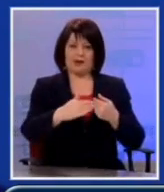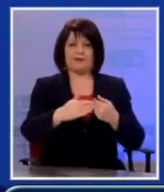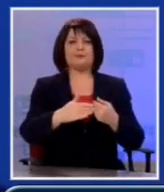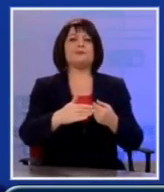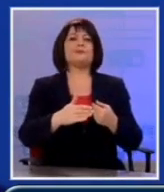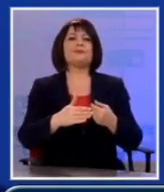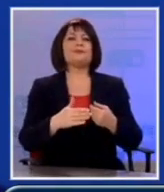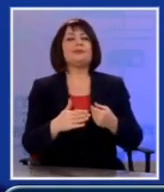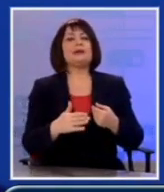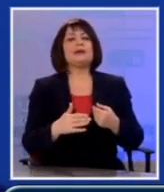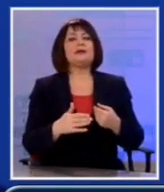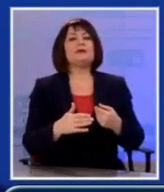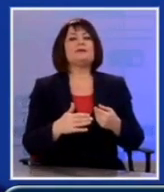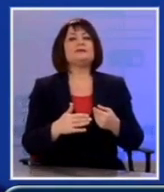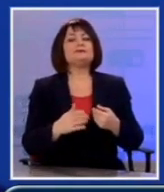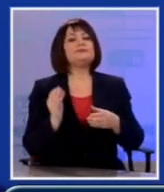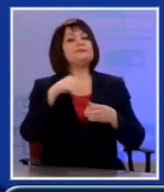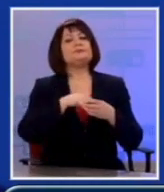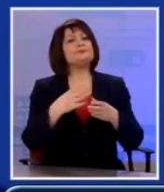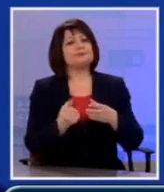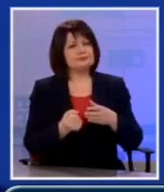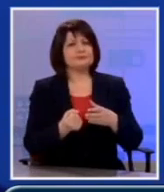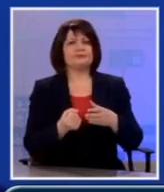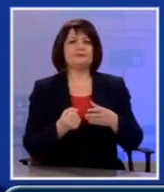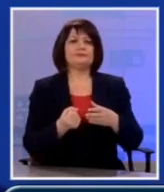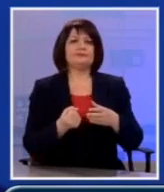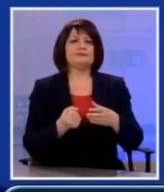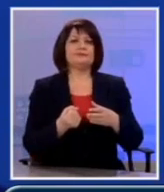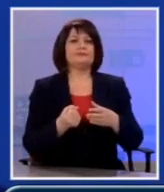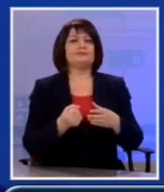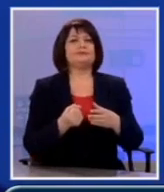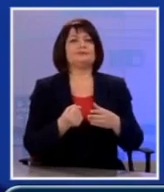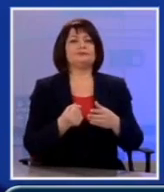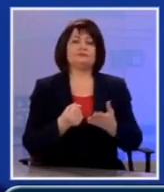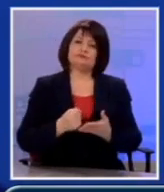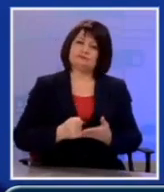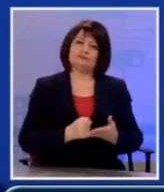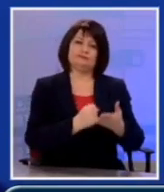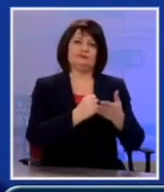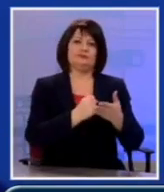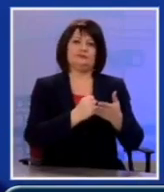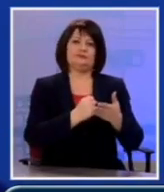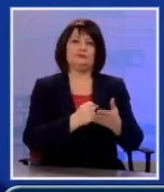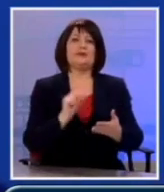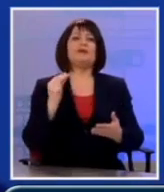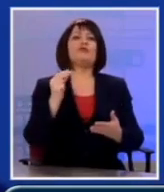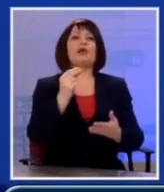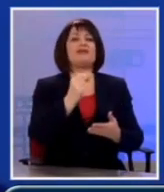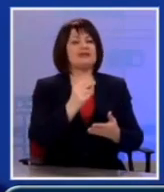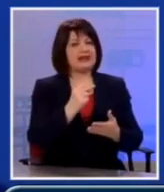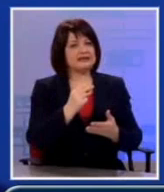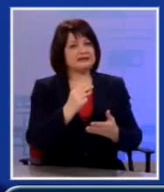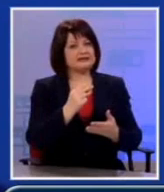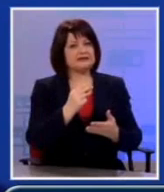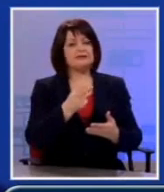επόμενη περίοδο, εντάσσεται και η ενίσχυση και υποστήριξη των βουλευτών με